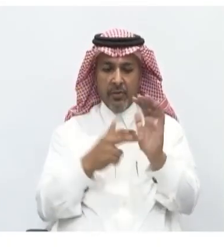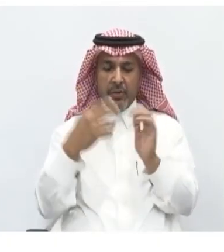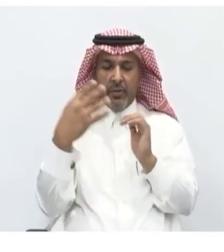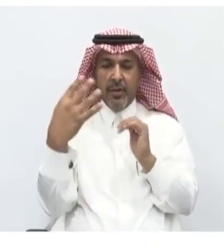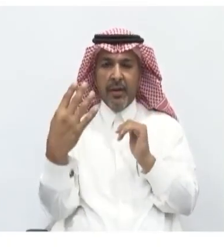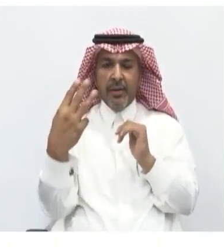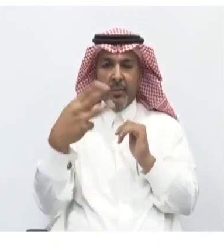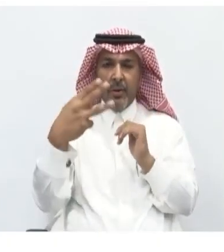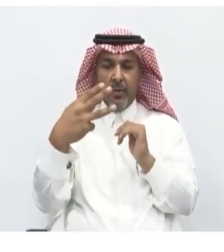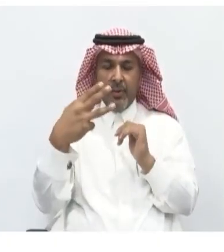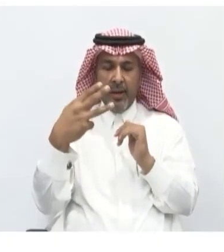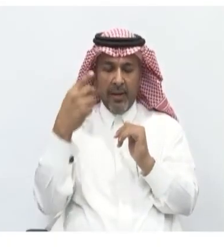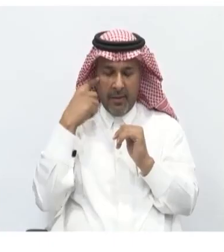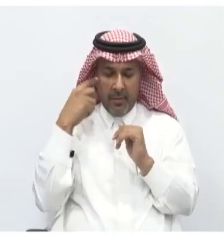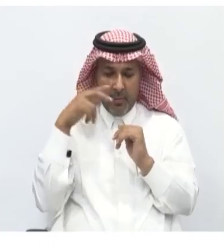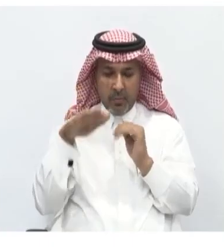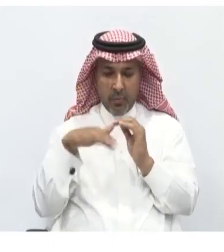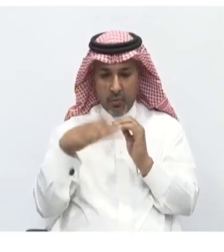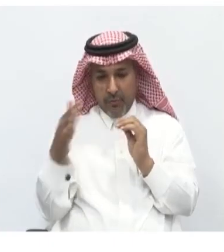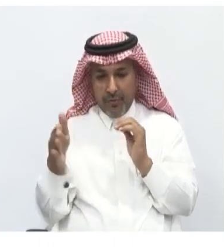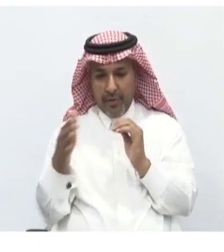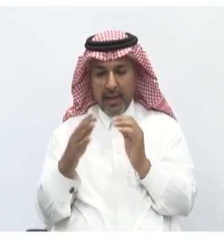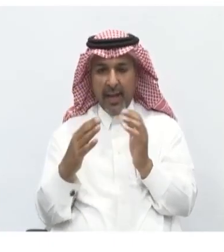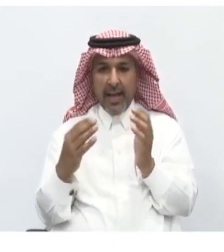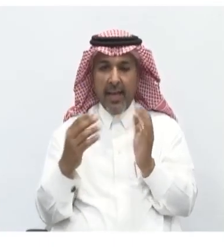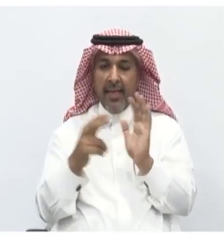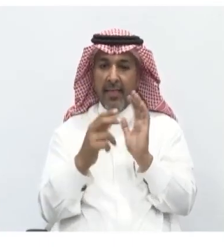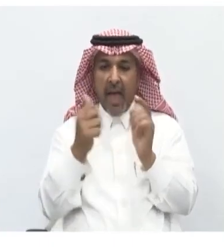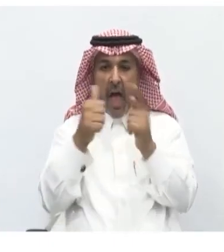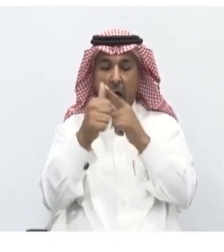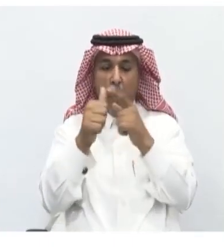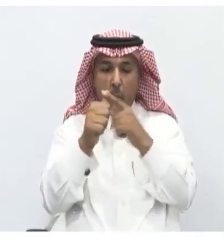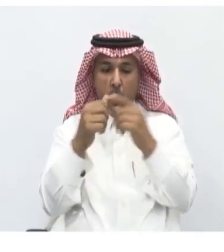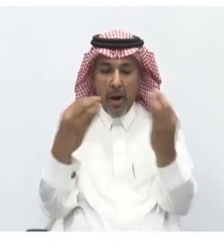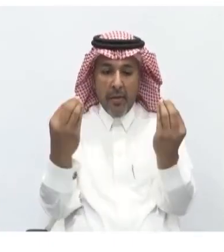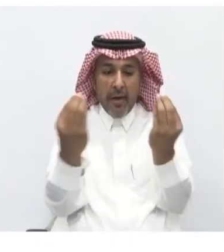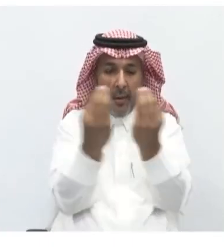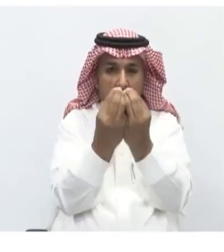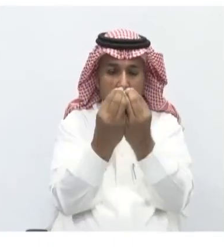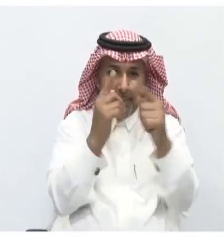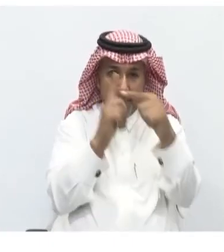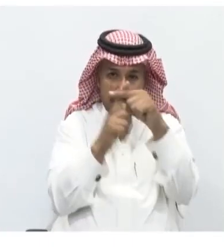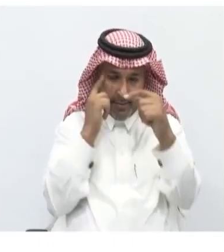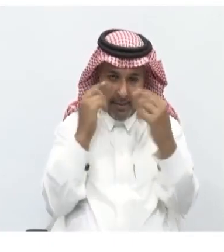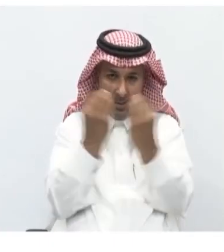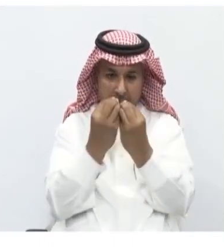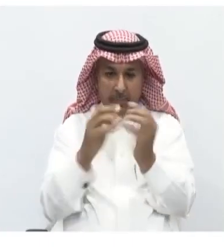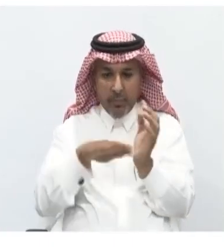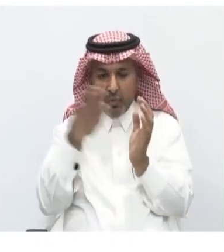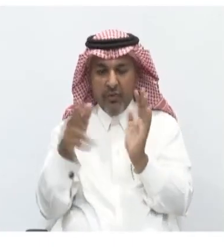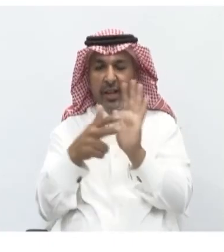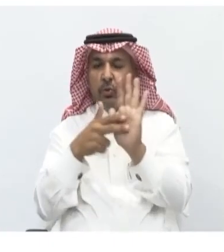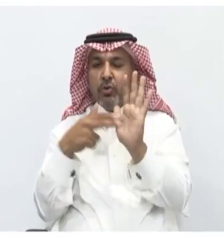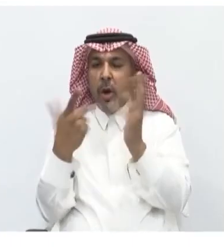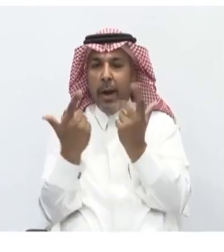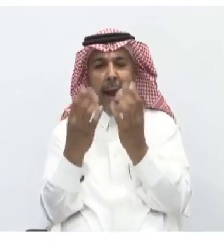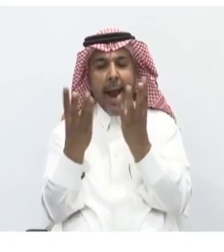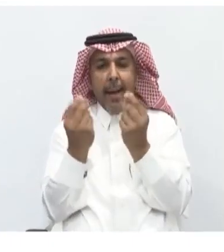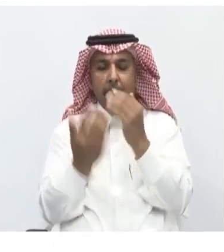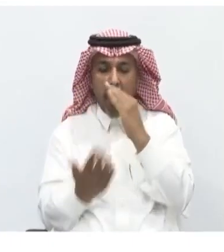ناتي للمواد الناتجه 2 ان اتش 3 2 مول من النيتروجين مضروبه في الكسر الخاص